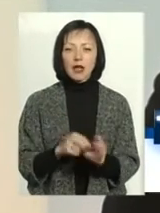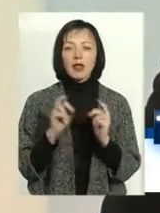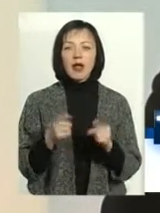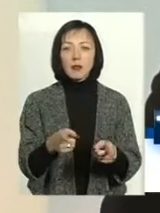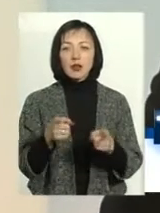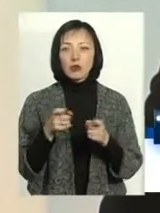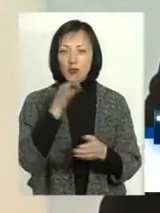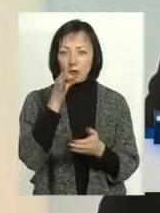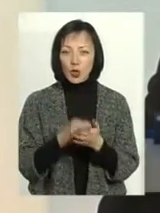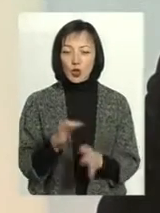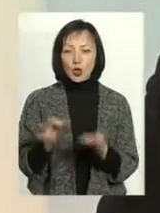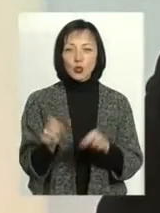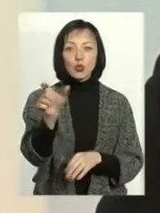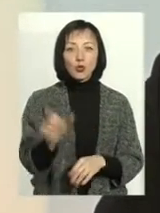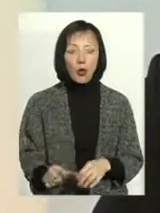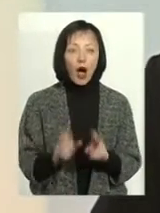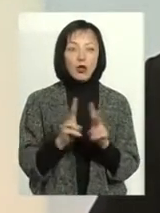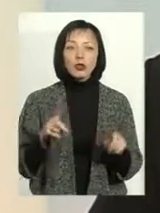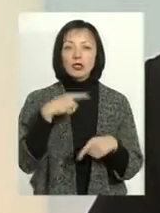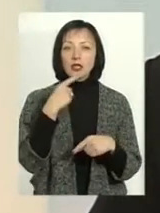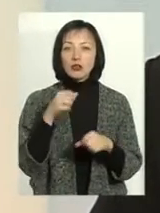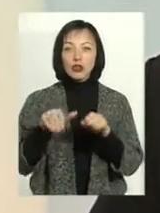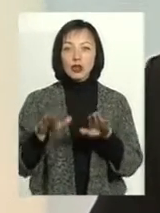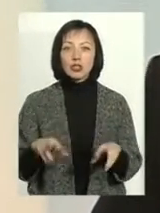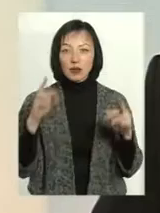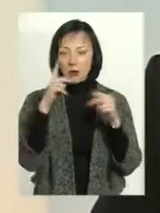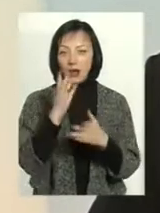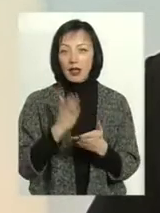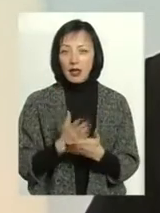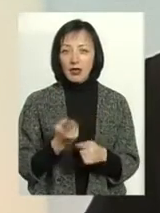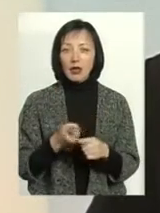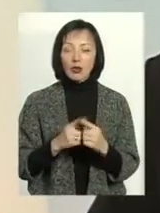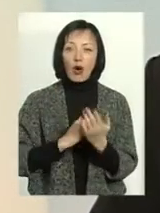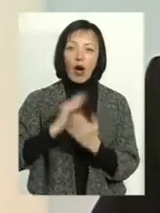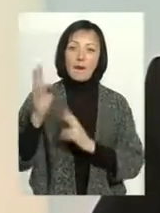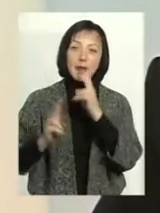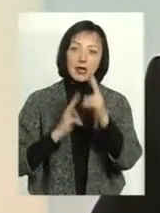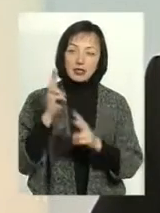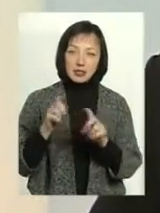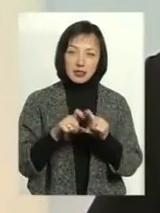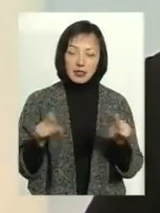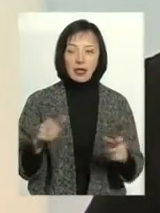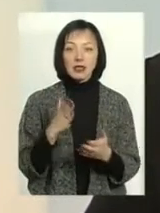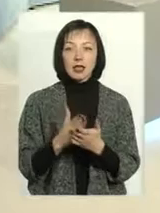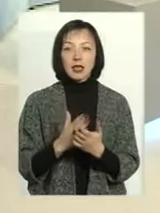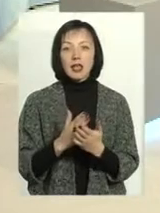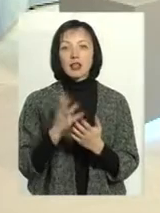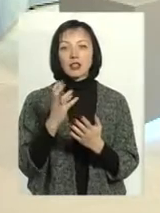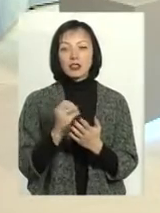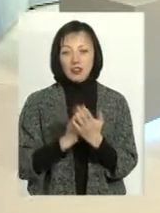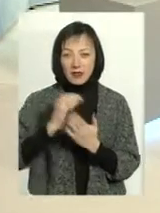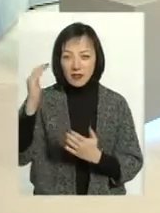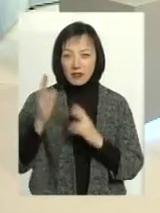до відповідальності суддю? А хто сказав, що його рішення неправильне? Є на то апеляційна інстанція, є касаційна